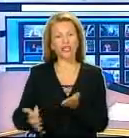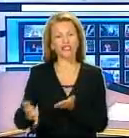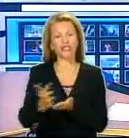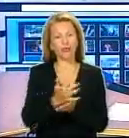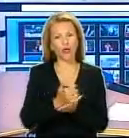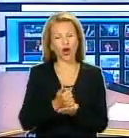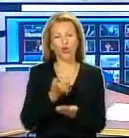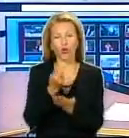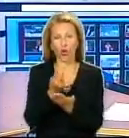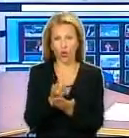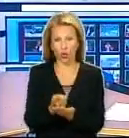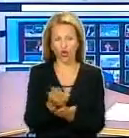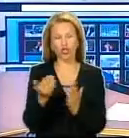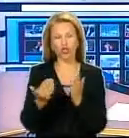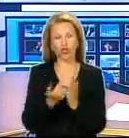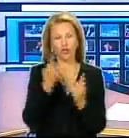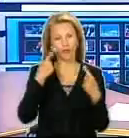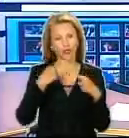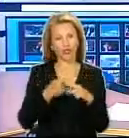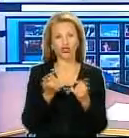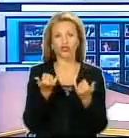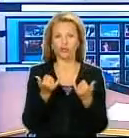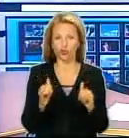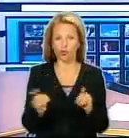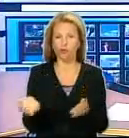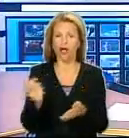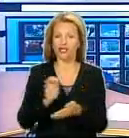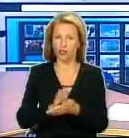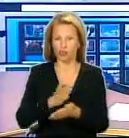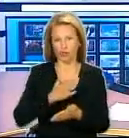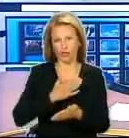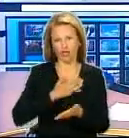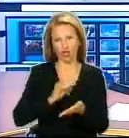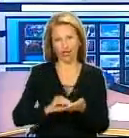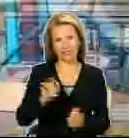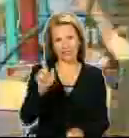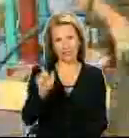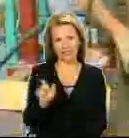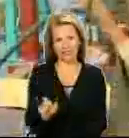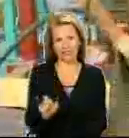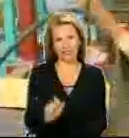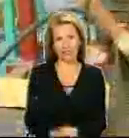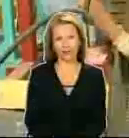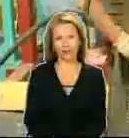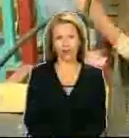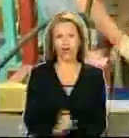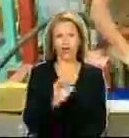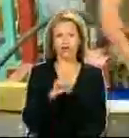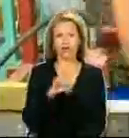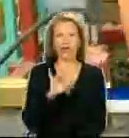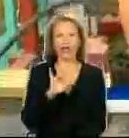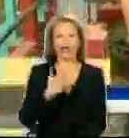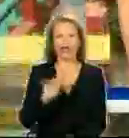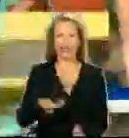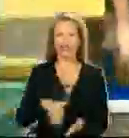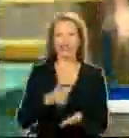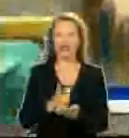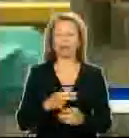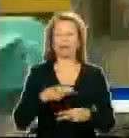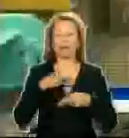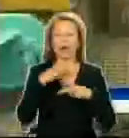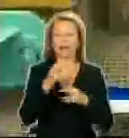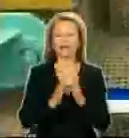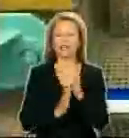лежа. С новым техническим чудом ознакомились и наши корреспонденты. В СПК «Свислоч» главный акцент сейчас